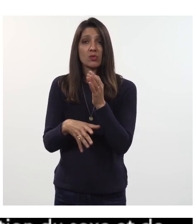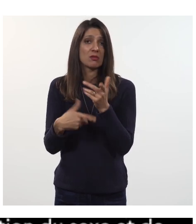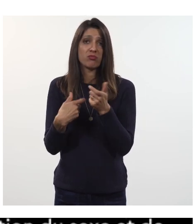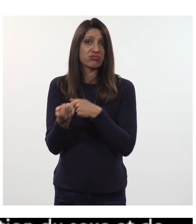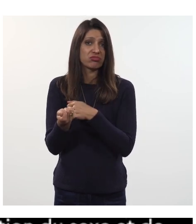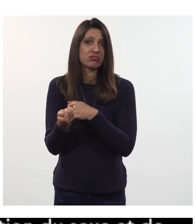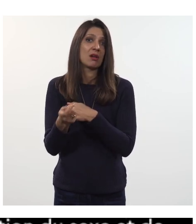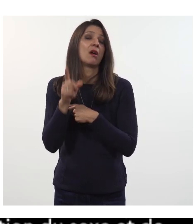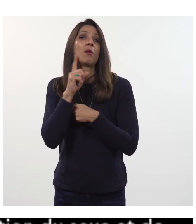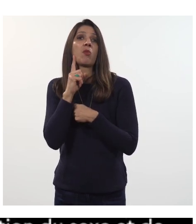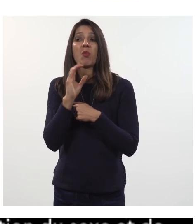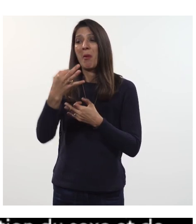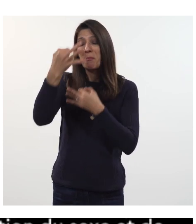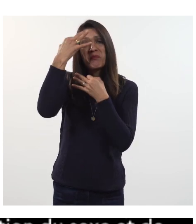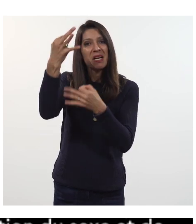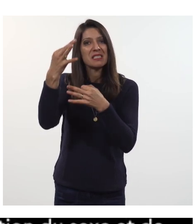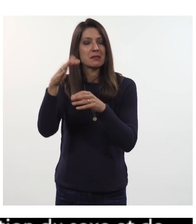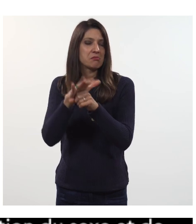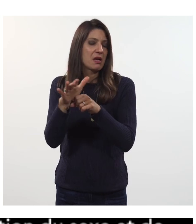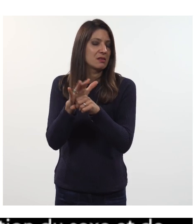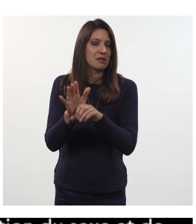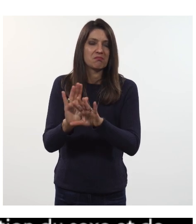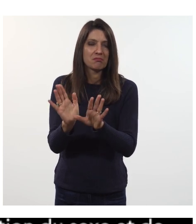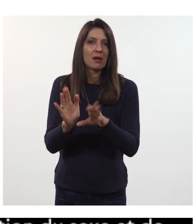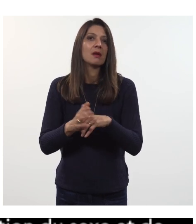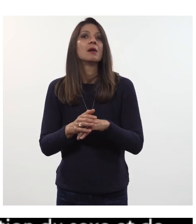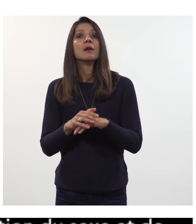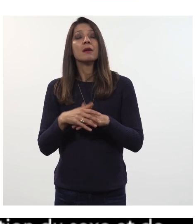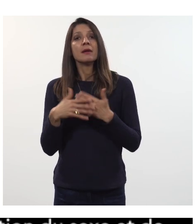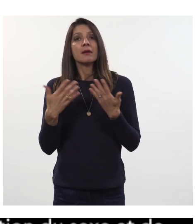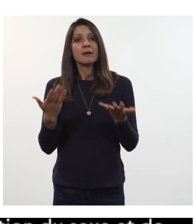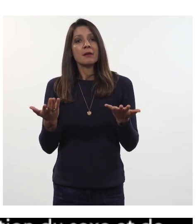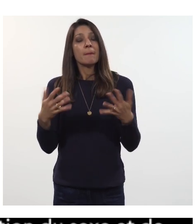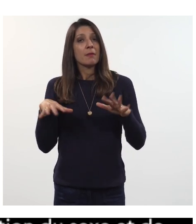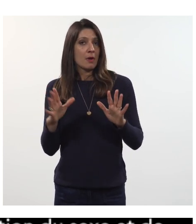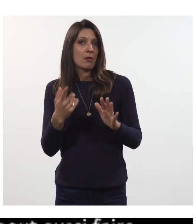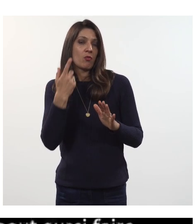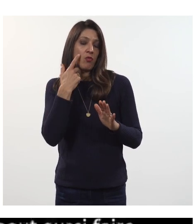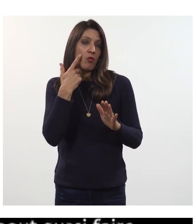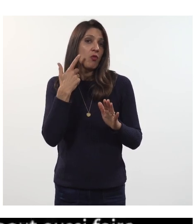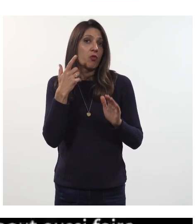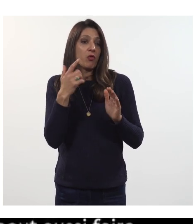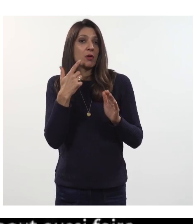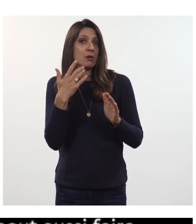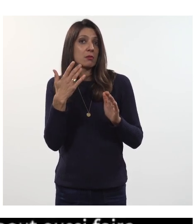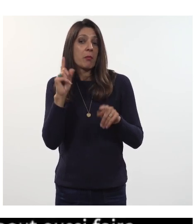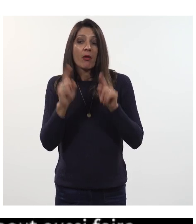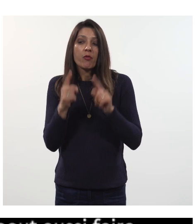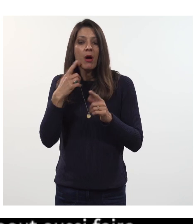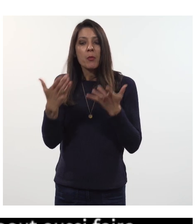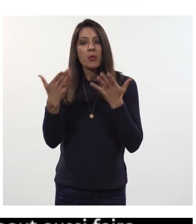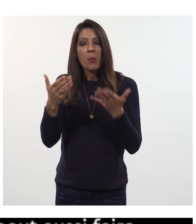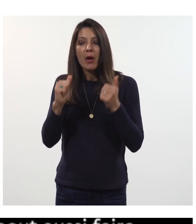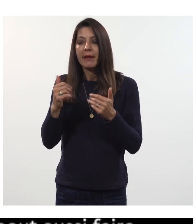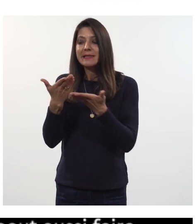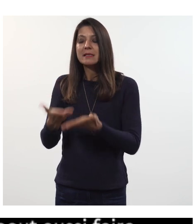chose malheureusement de précis, surtout dans ces situations. Mais on verra bien entre d'habitude où ça se passe bien et une situation